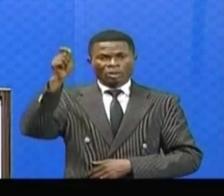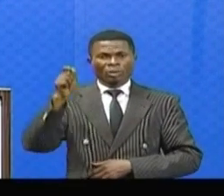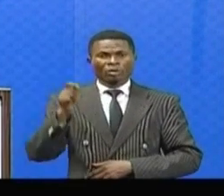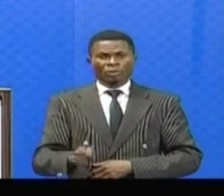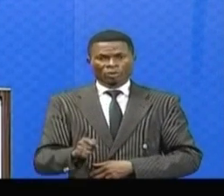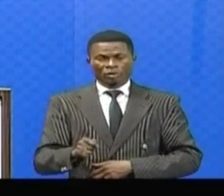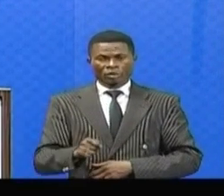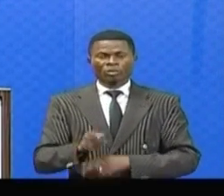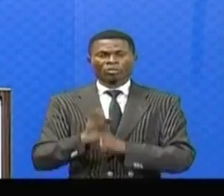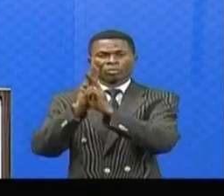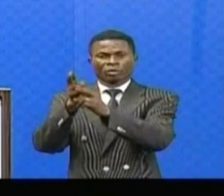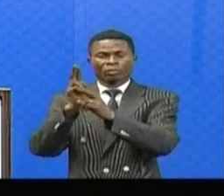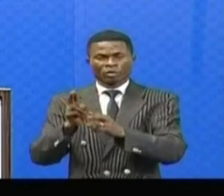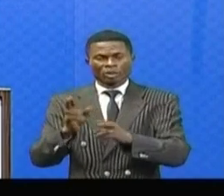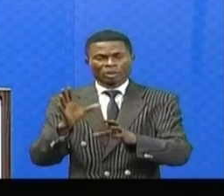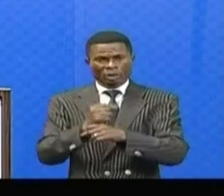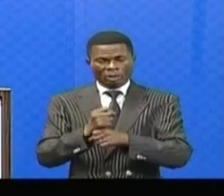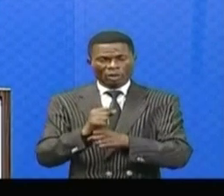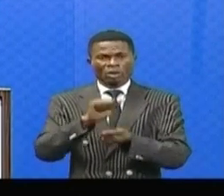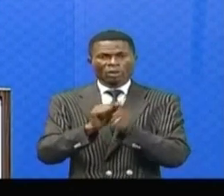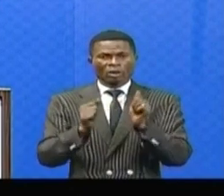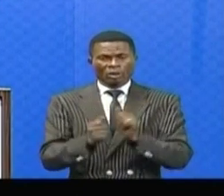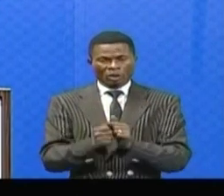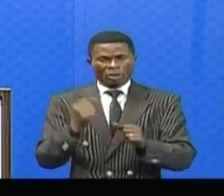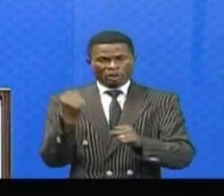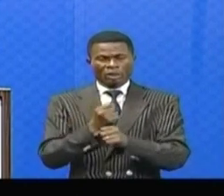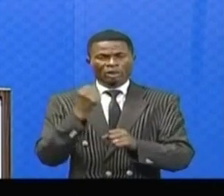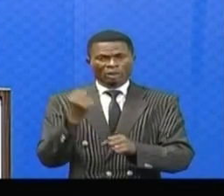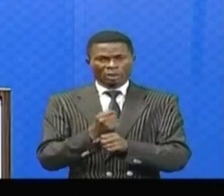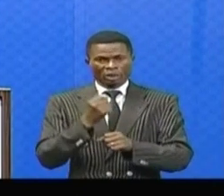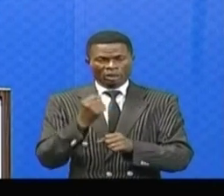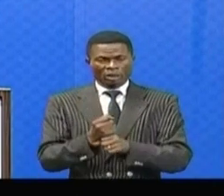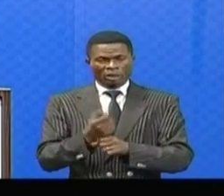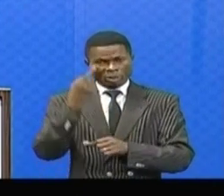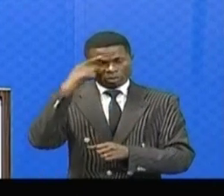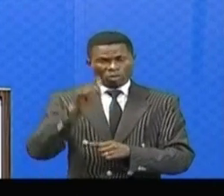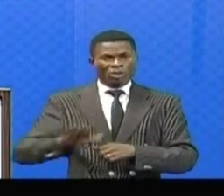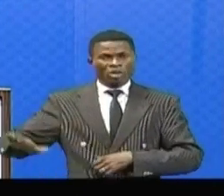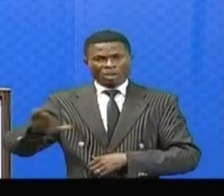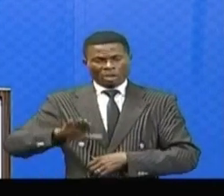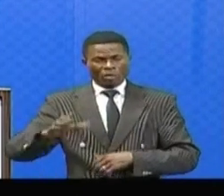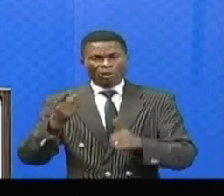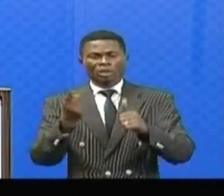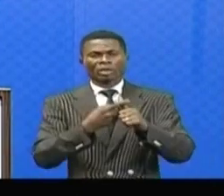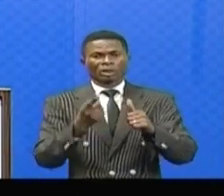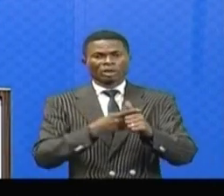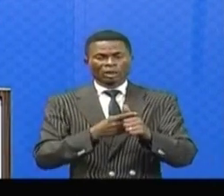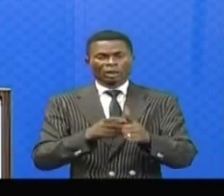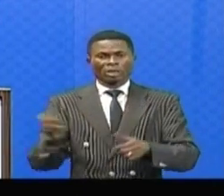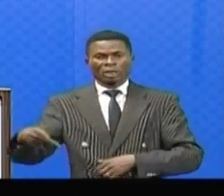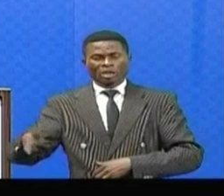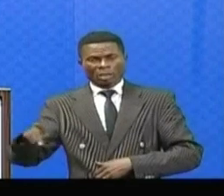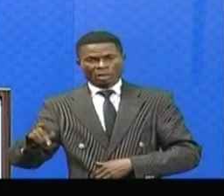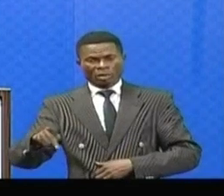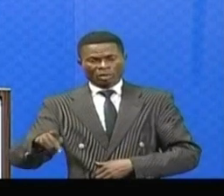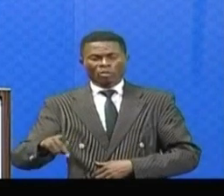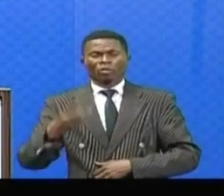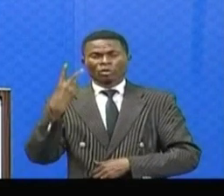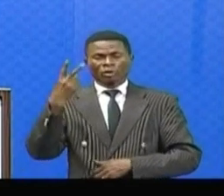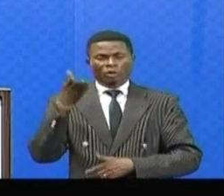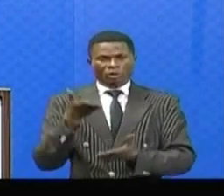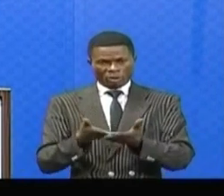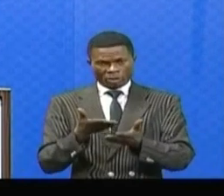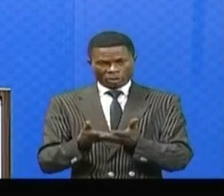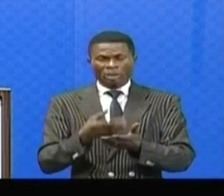a présenté une synthèse de la situation opérationnelle sur le pays, particulièrement dans le province sous état de siège. Il